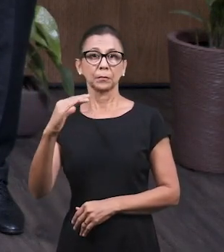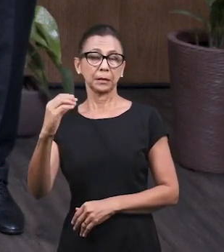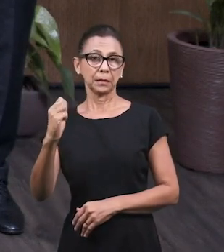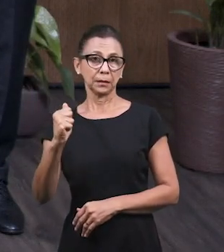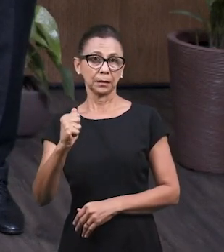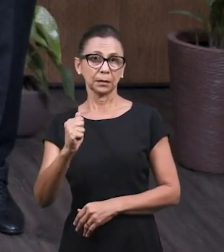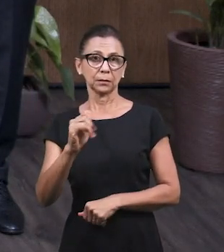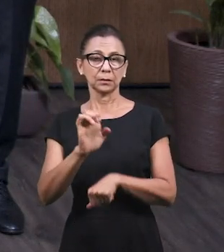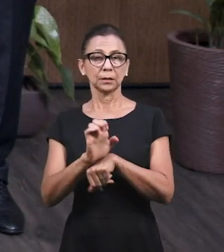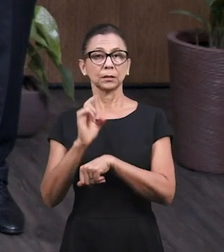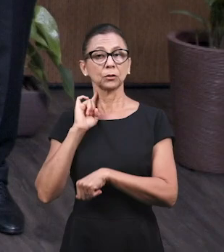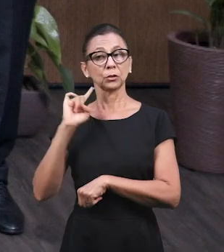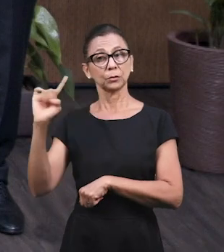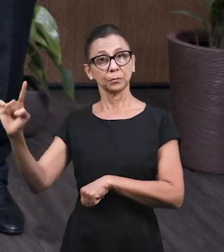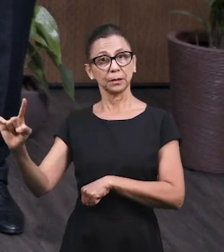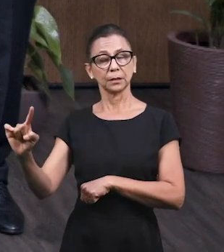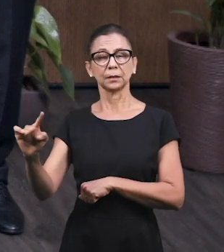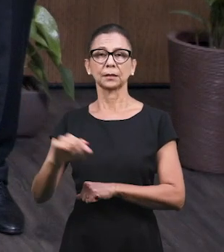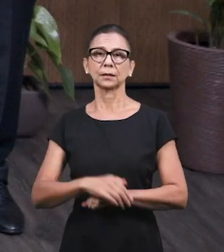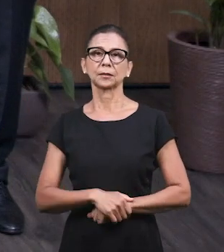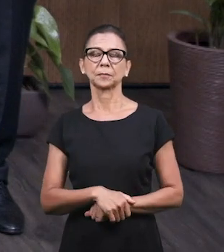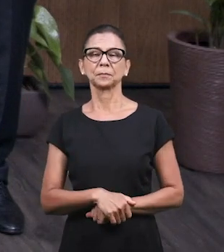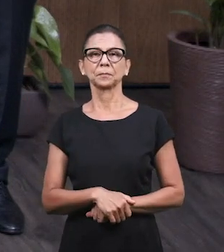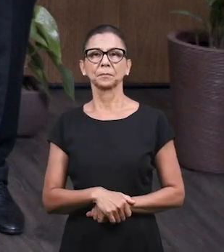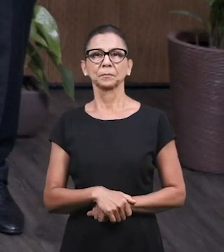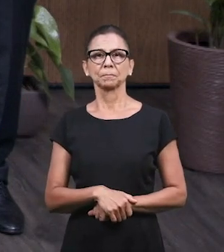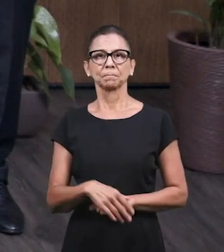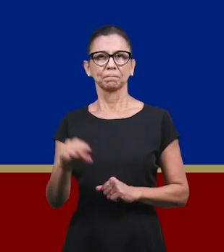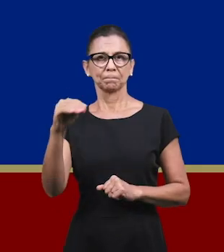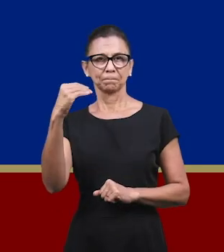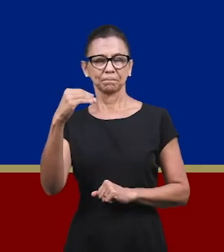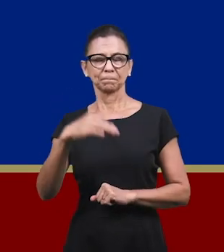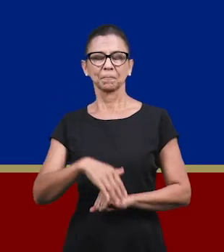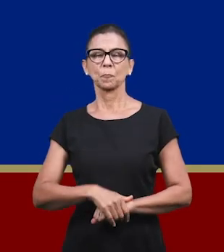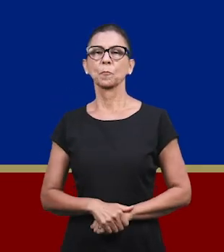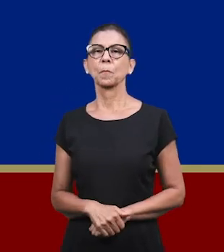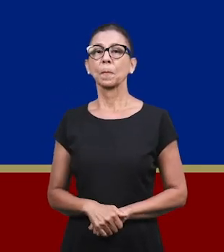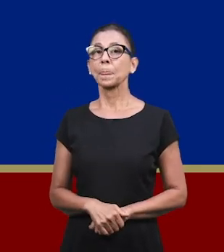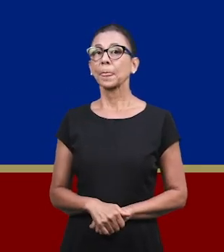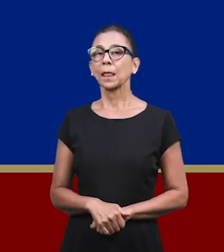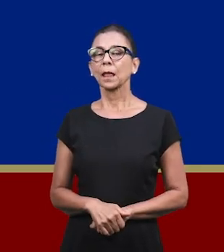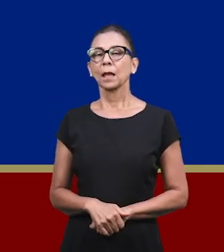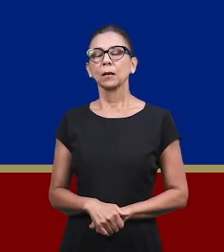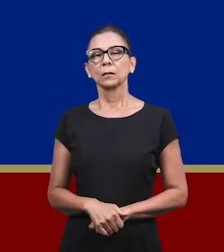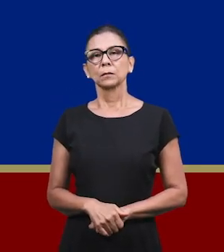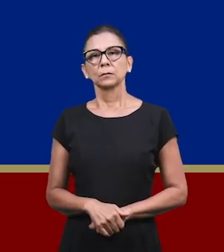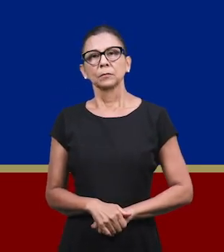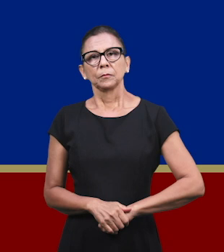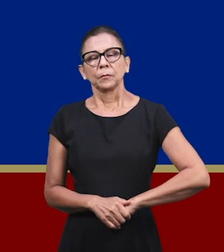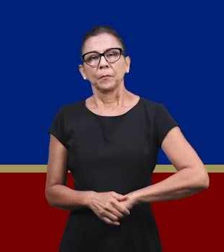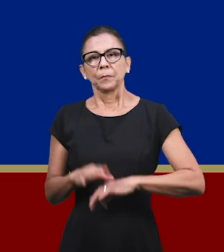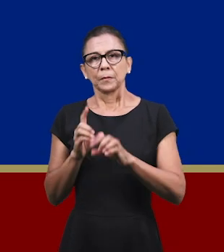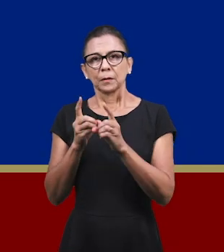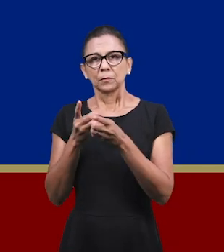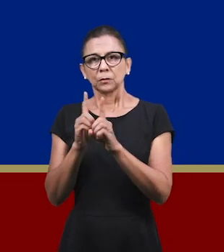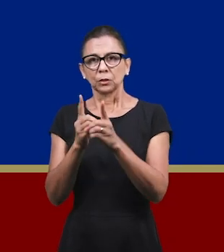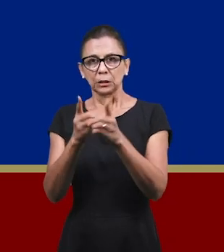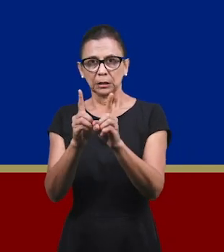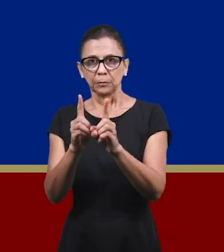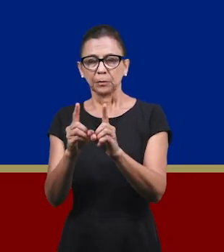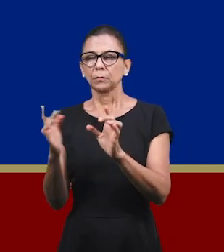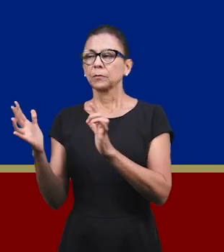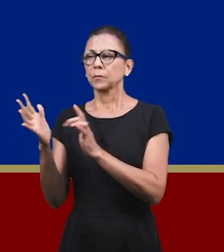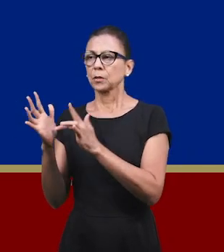à Dieu. C'est ce qu'a écrit Bianca Lourenço de Três Pontas, l'État de Minas